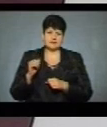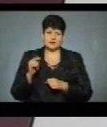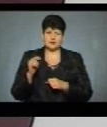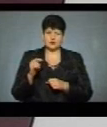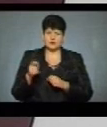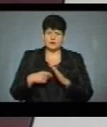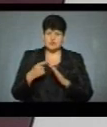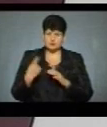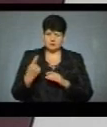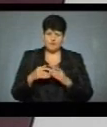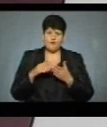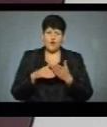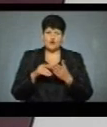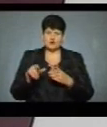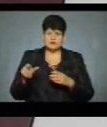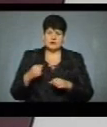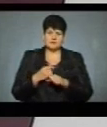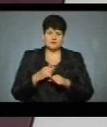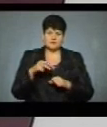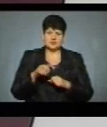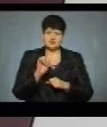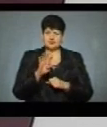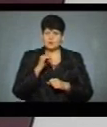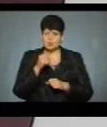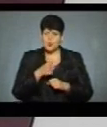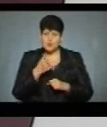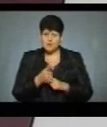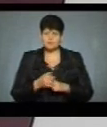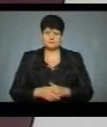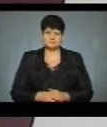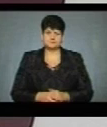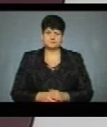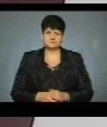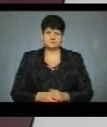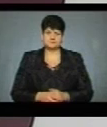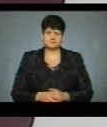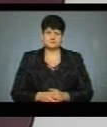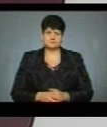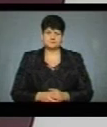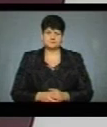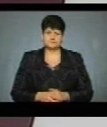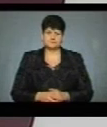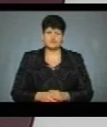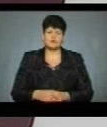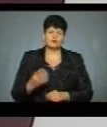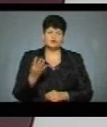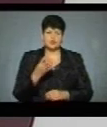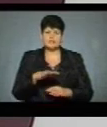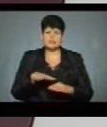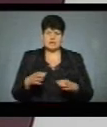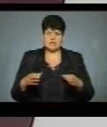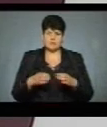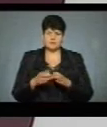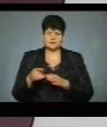області. Волонтери цієї групи працюють з 2014 року, повідомив Василь Конько. У 4 територіальних громадах